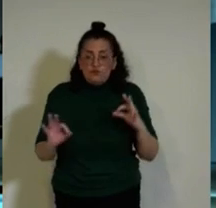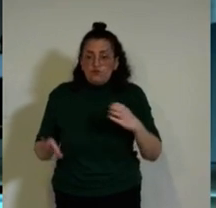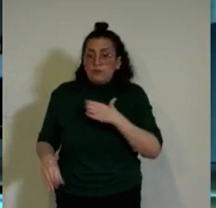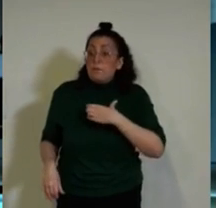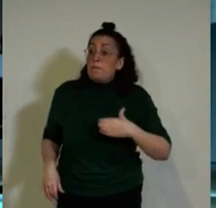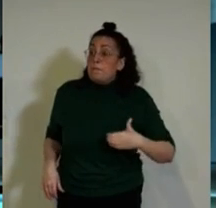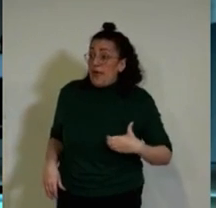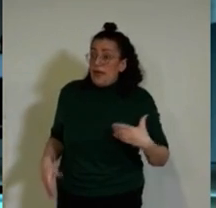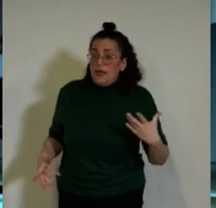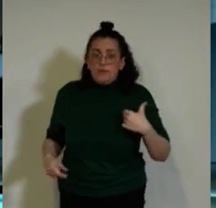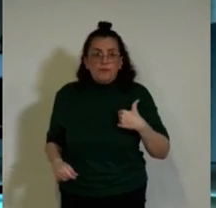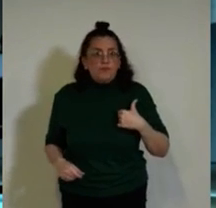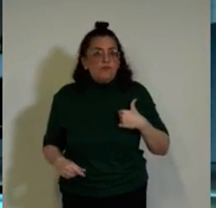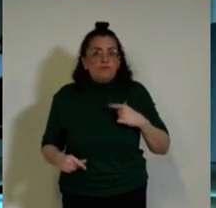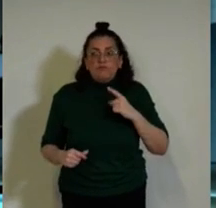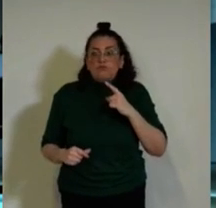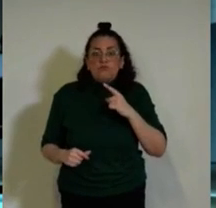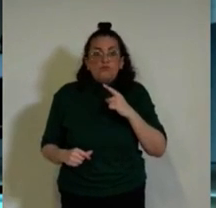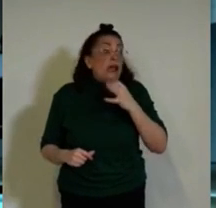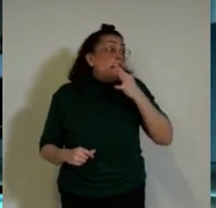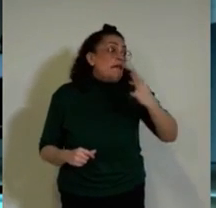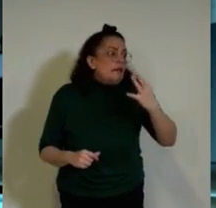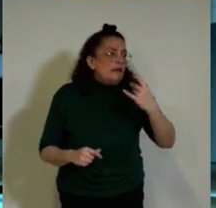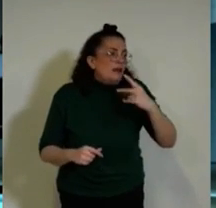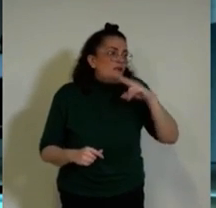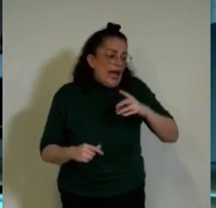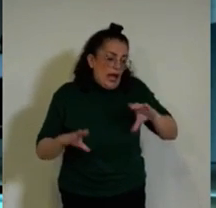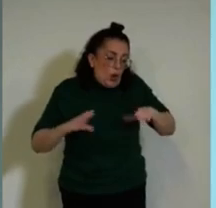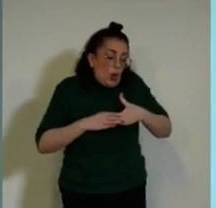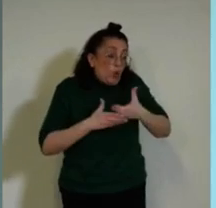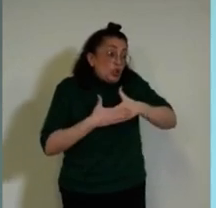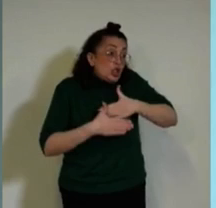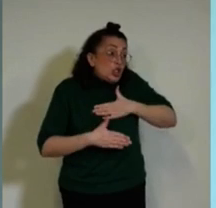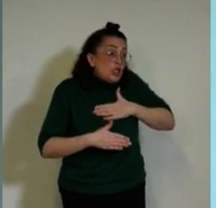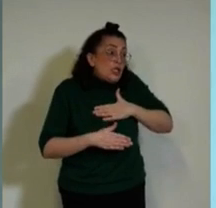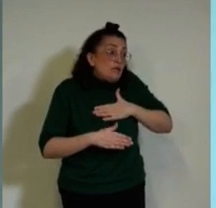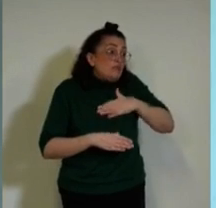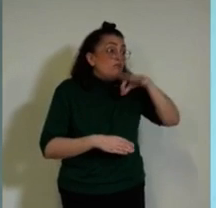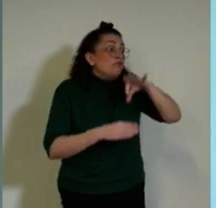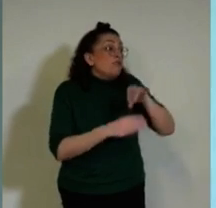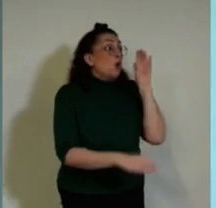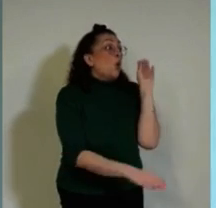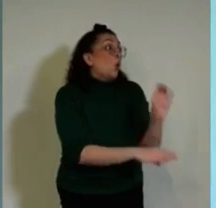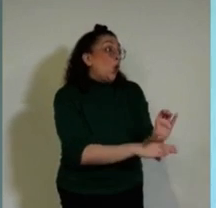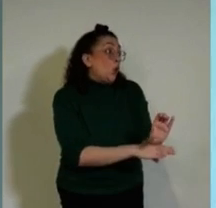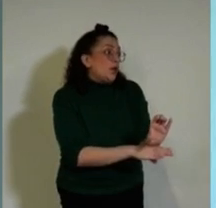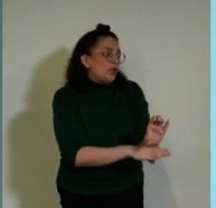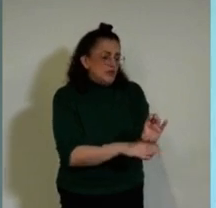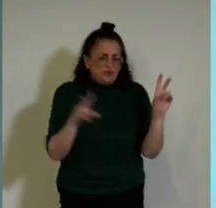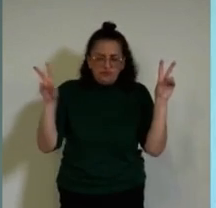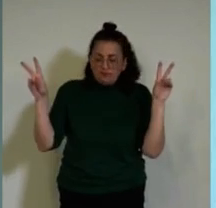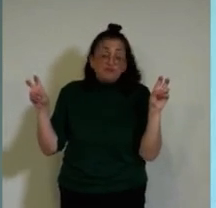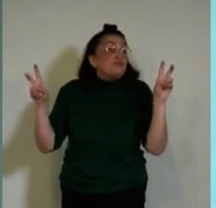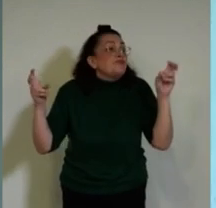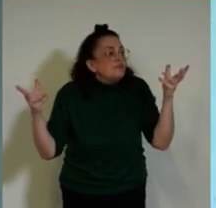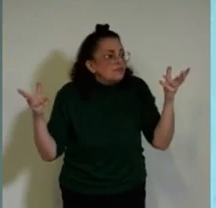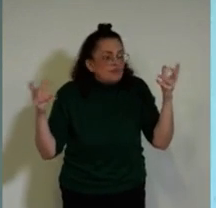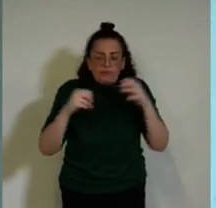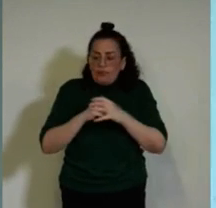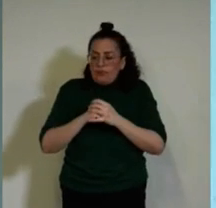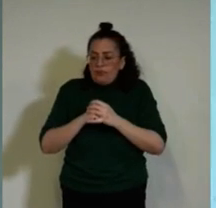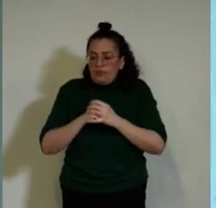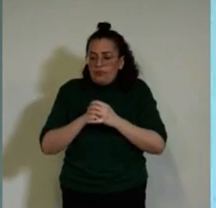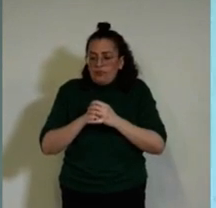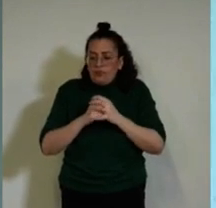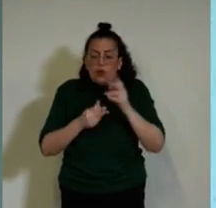d'abord vous dire qu'on va voter contre et appuyer cette expression sur 3 points essentiels. Moi,